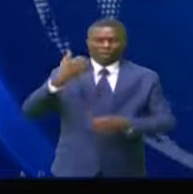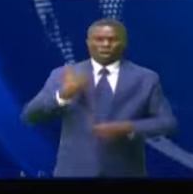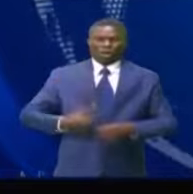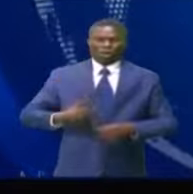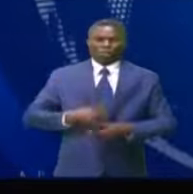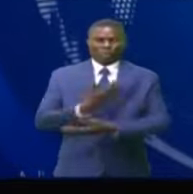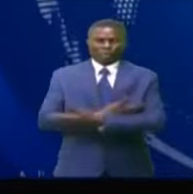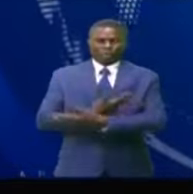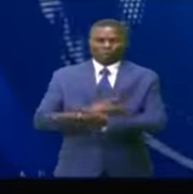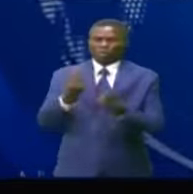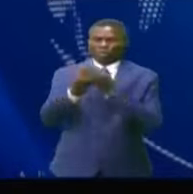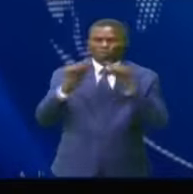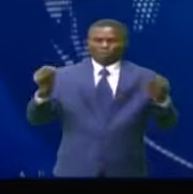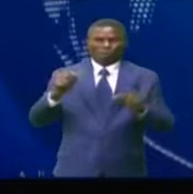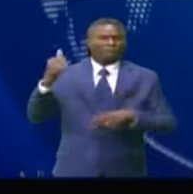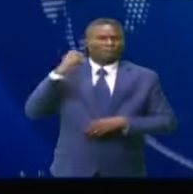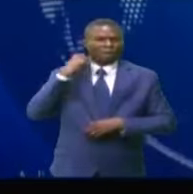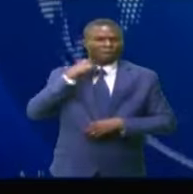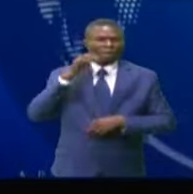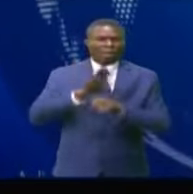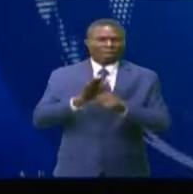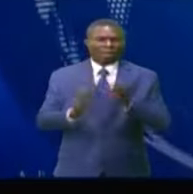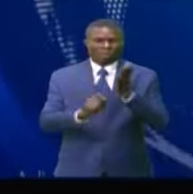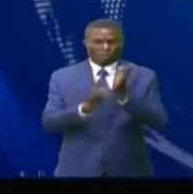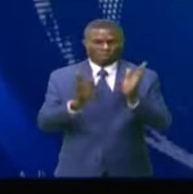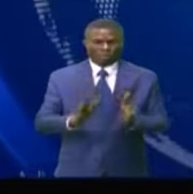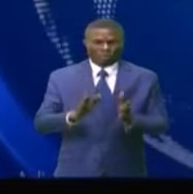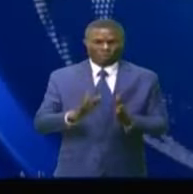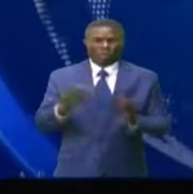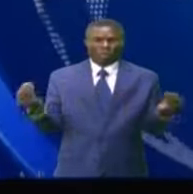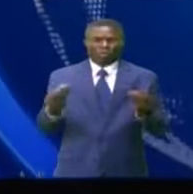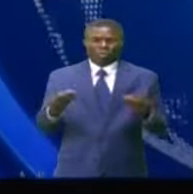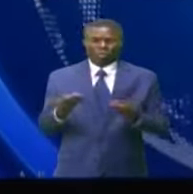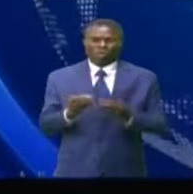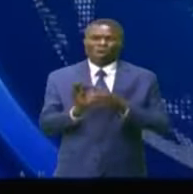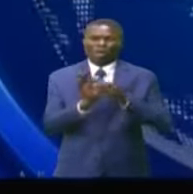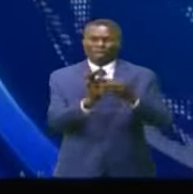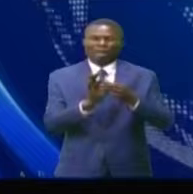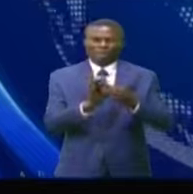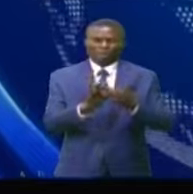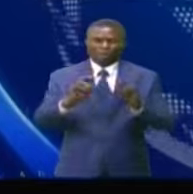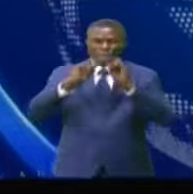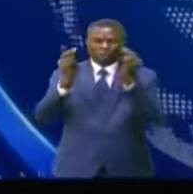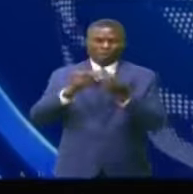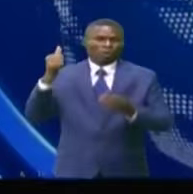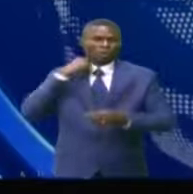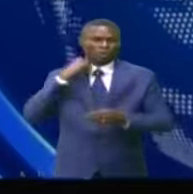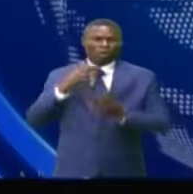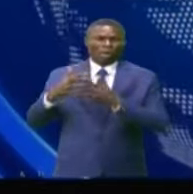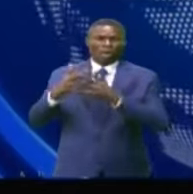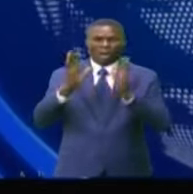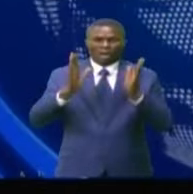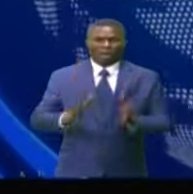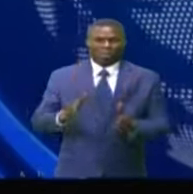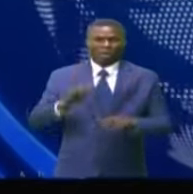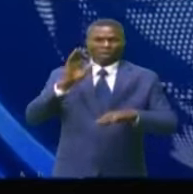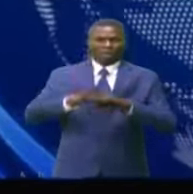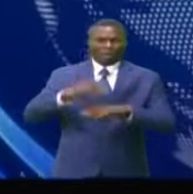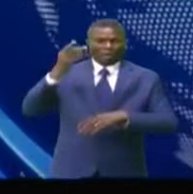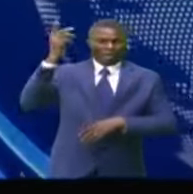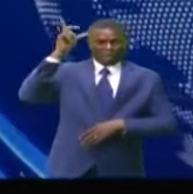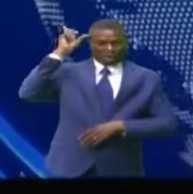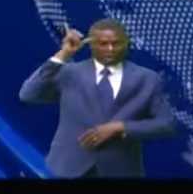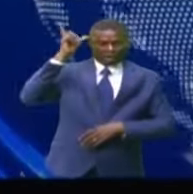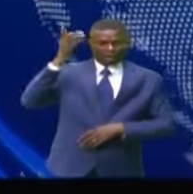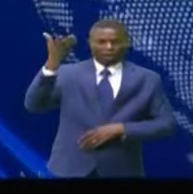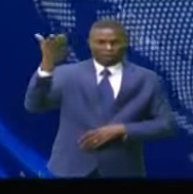gratuite. Le corps médical a appris plusieurs techniques grâce à la collaboration avec une équipe de médecins américains à Lubumbashi. Reportage